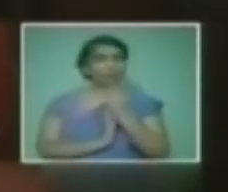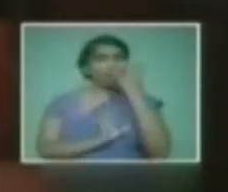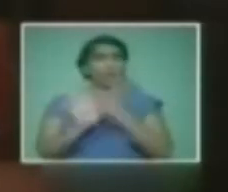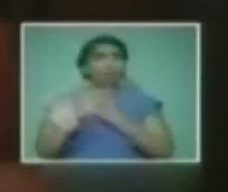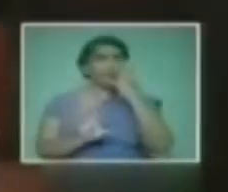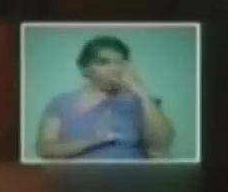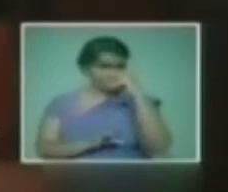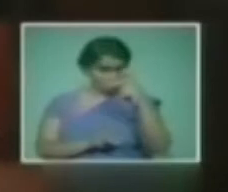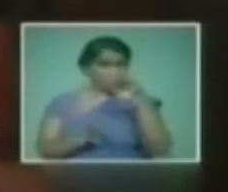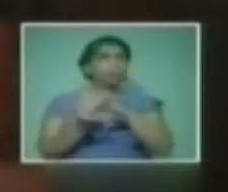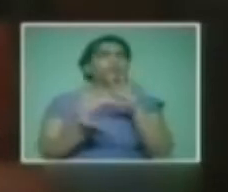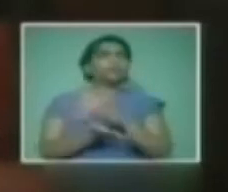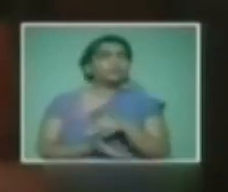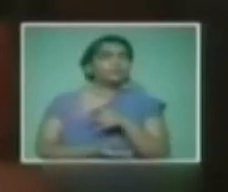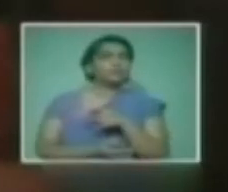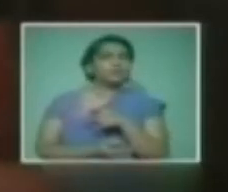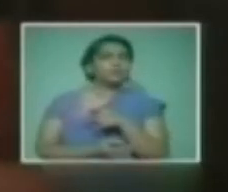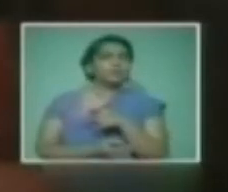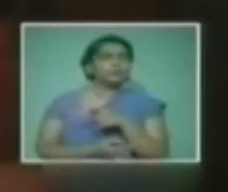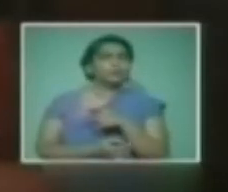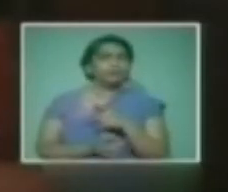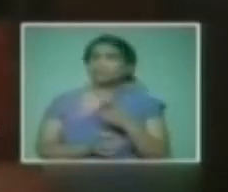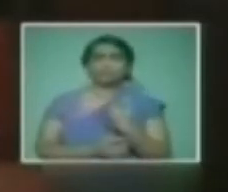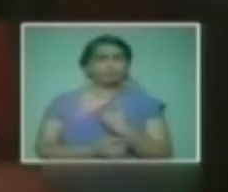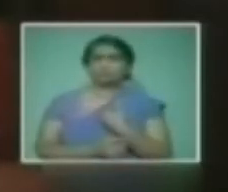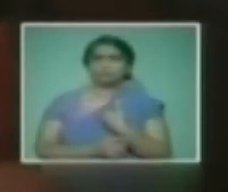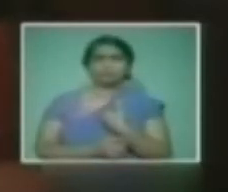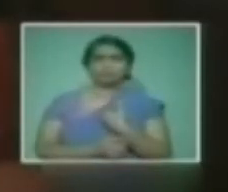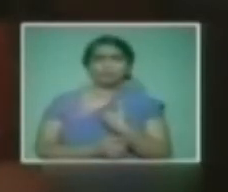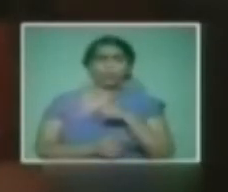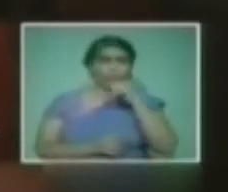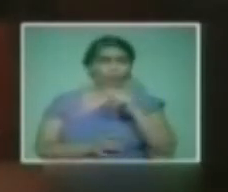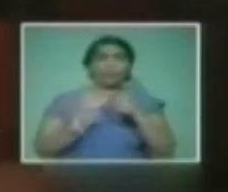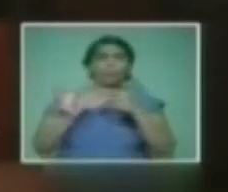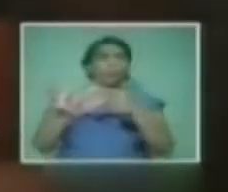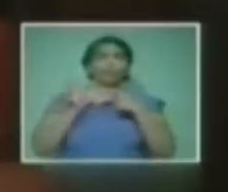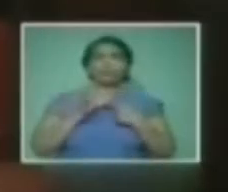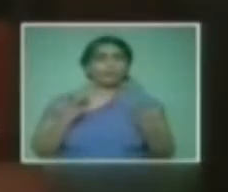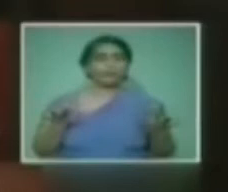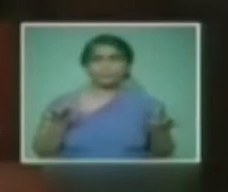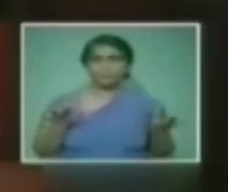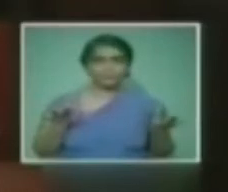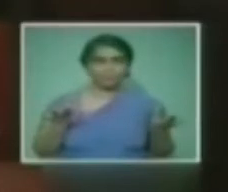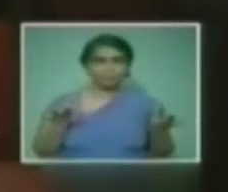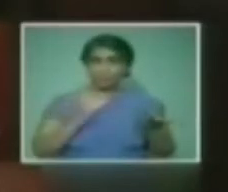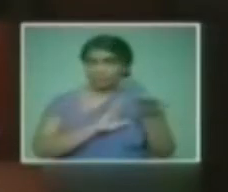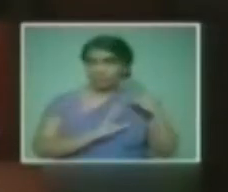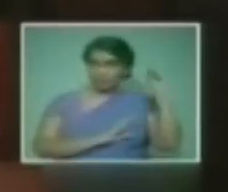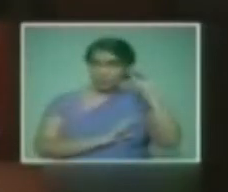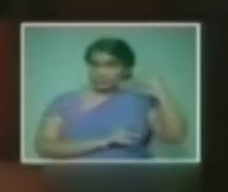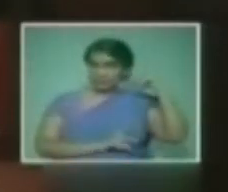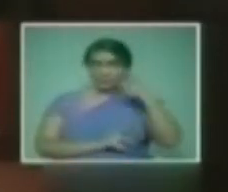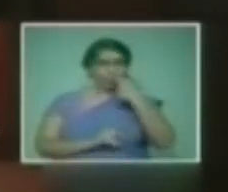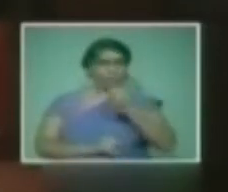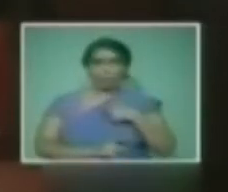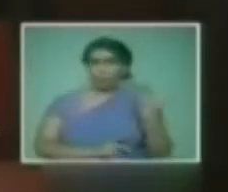உங்களது குழுவை சரியாக வடிவமைத்துக் கொள்ளுங்கள். நீங்கள் ஒன்றை கூற, சாகர காரியவசம் ஒன்றை கூற, அது குழப்பமாக உள்ளது. நாட்டு மக்களை குழப்பாது